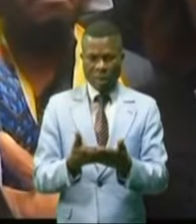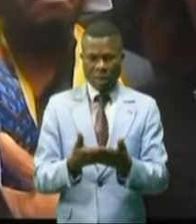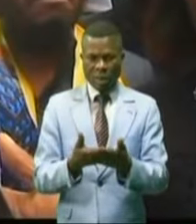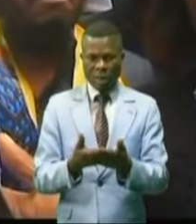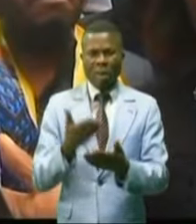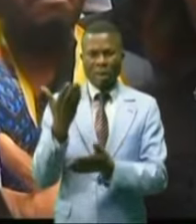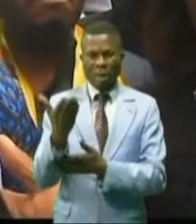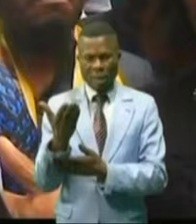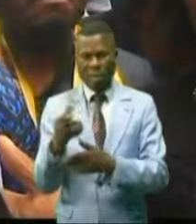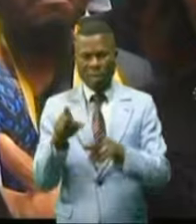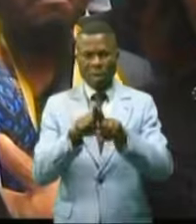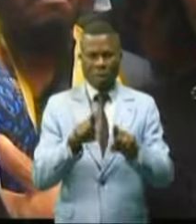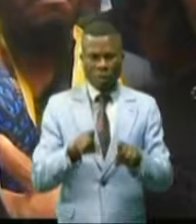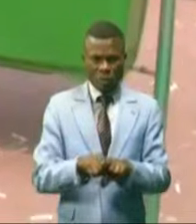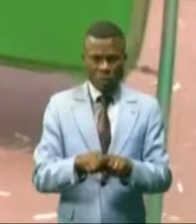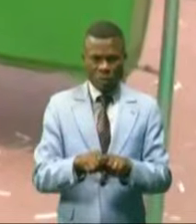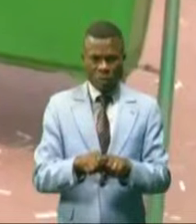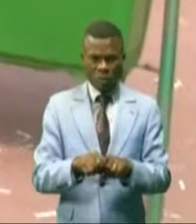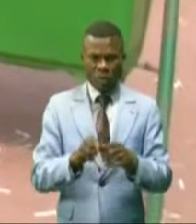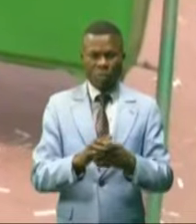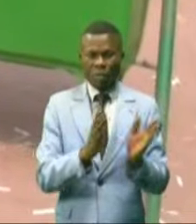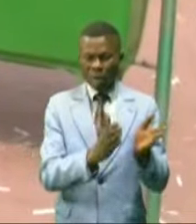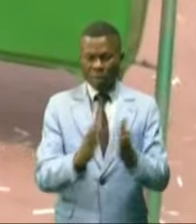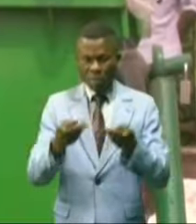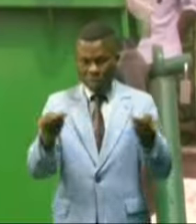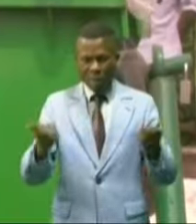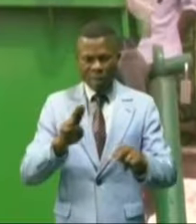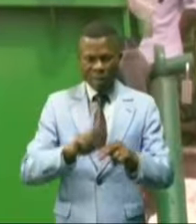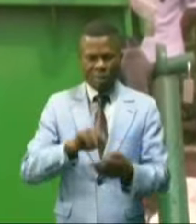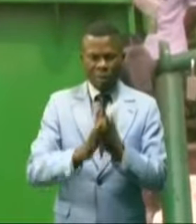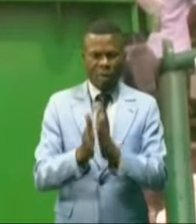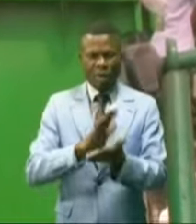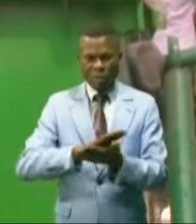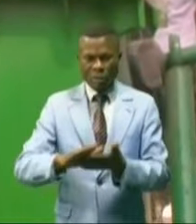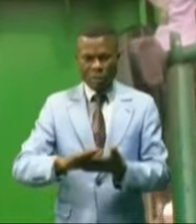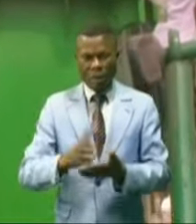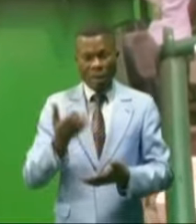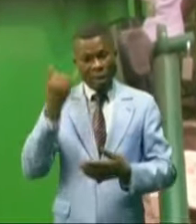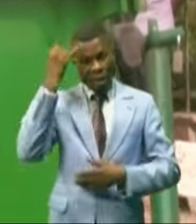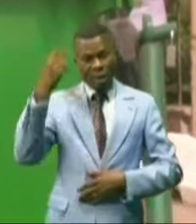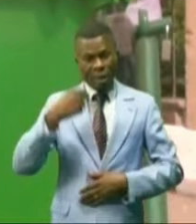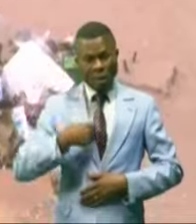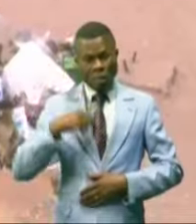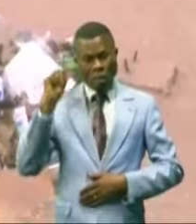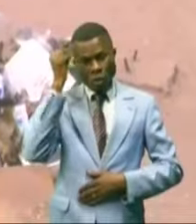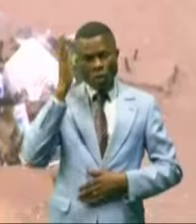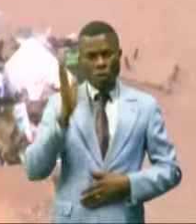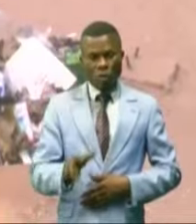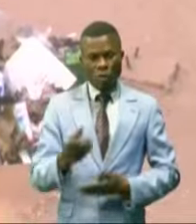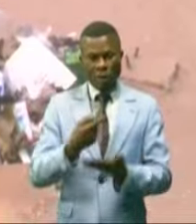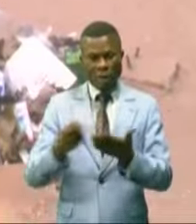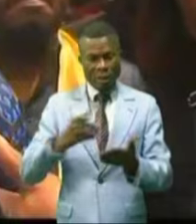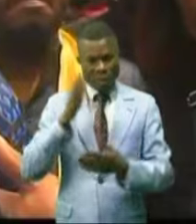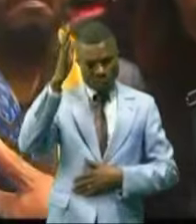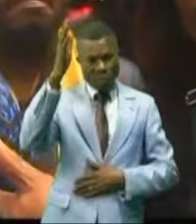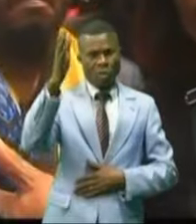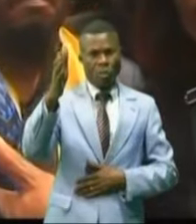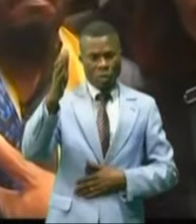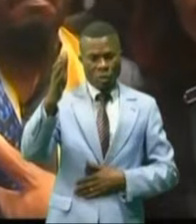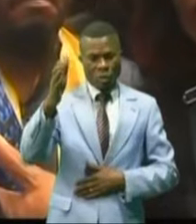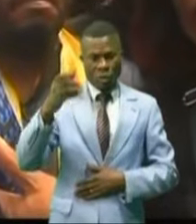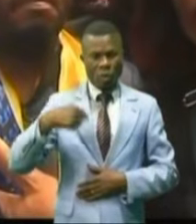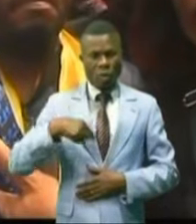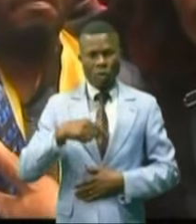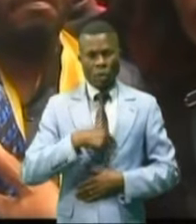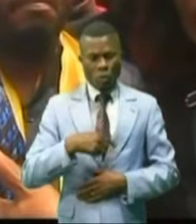aussi l'environnement, l'assainissement. Bon, je pense que le gouverneur, déjà la semaine prochaine, nous avons